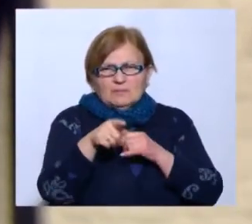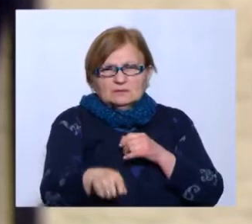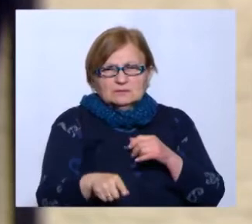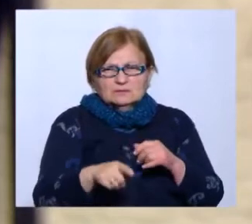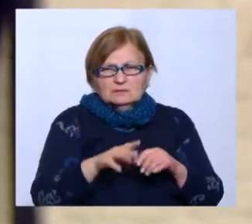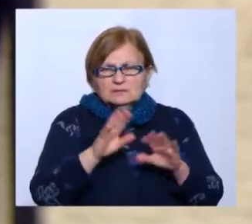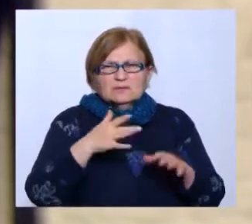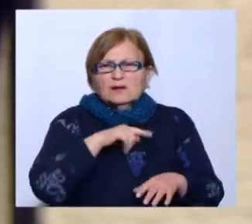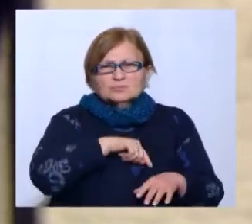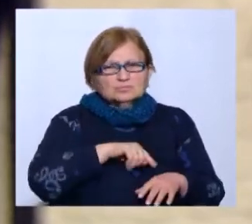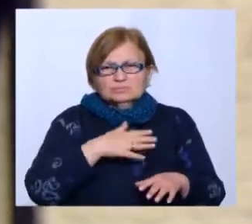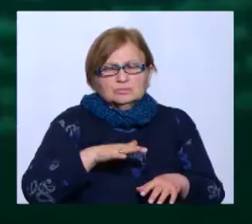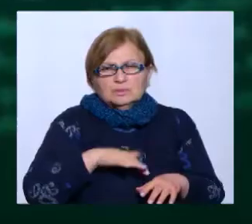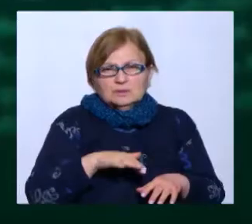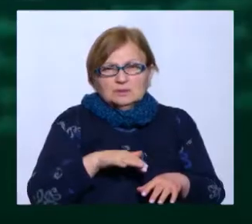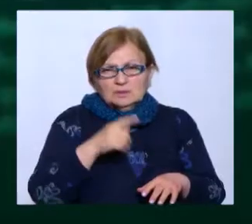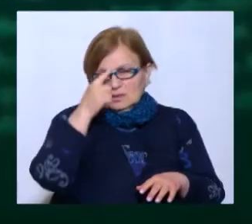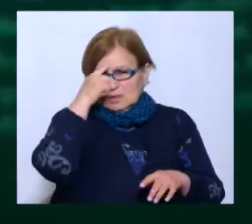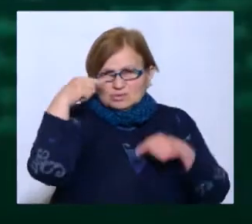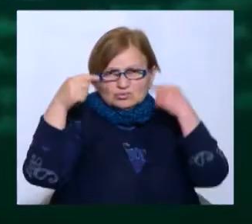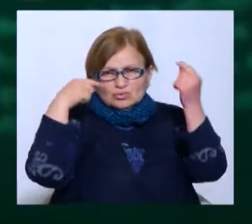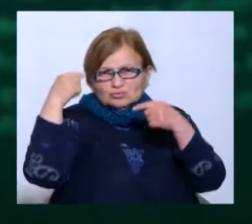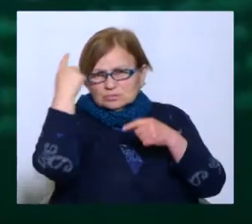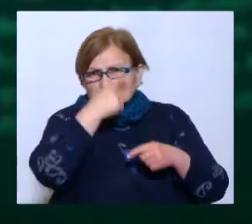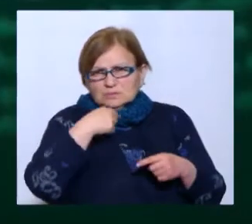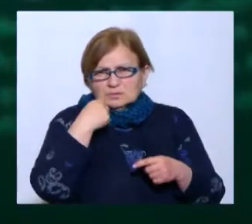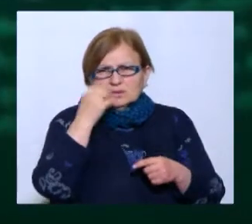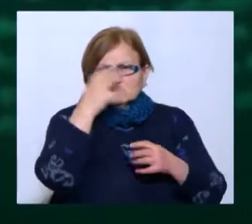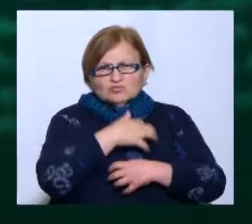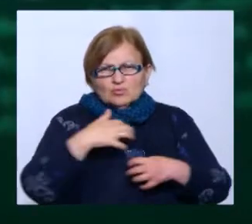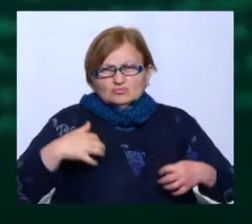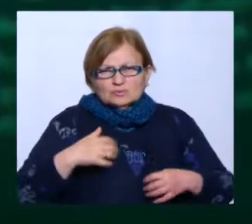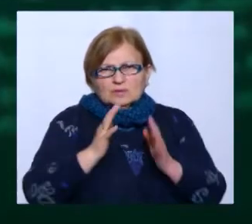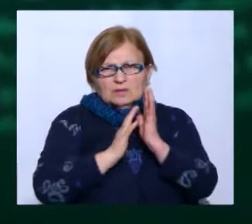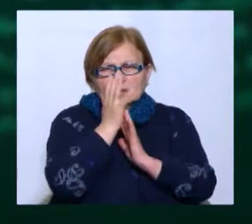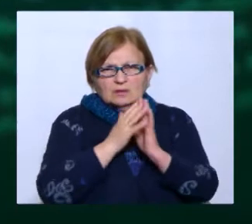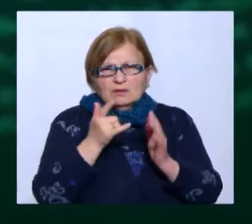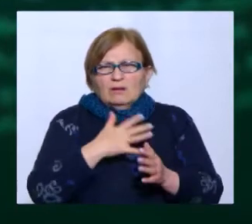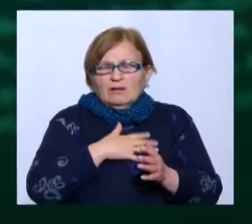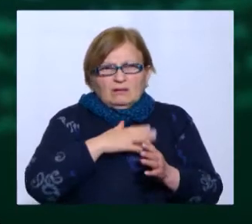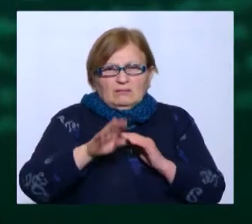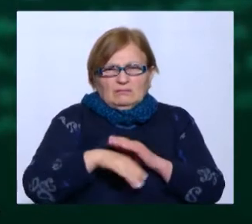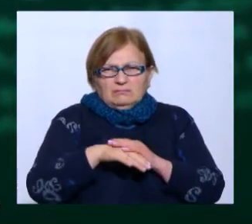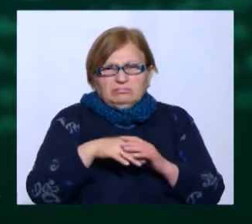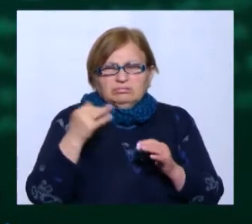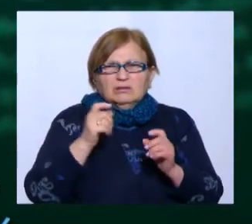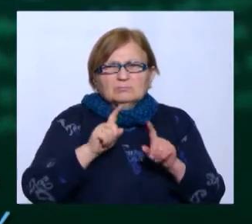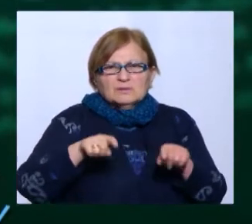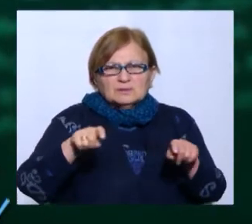არც უსუხარია. შეშლილი სახეების ჩონჩხიანი ტყეებით უსულდგმოლო დღეები რბიან